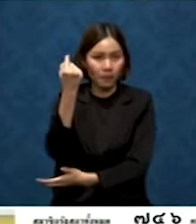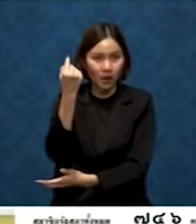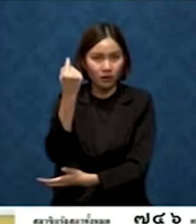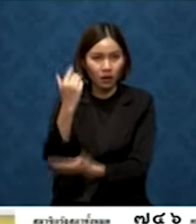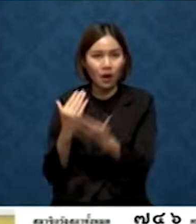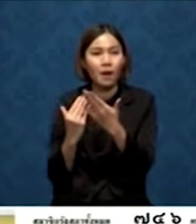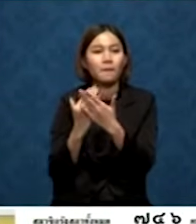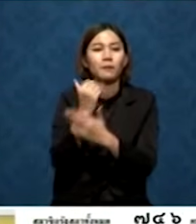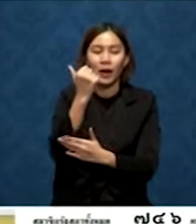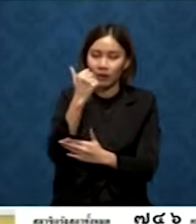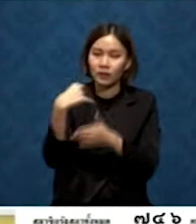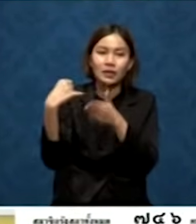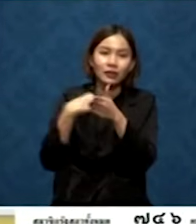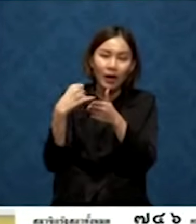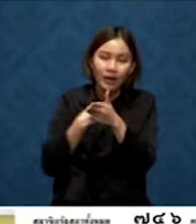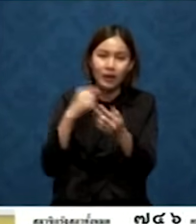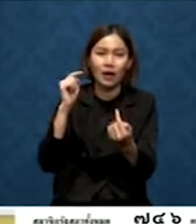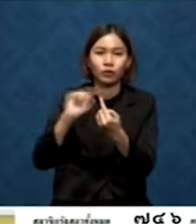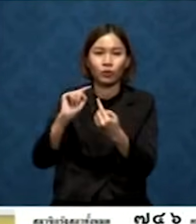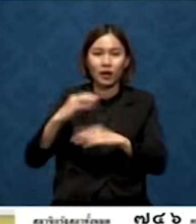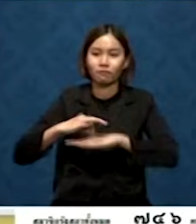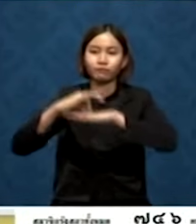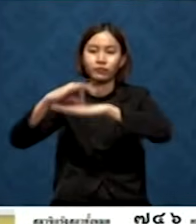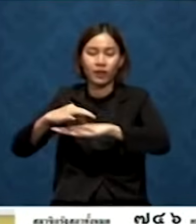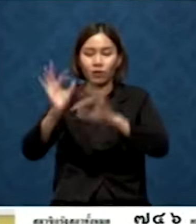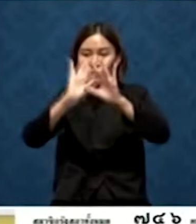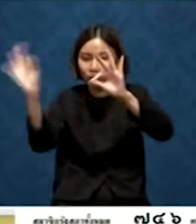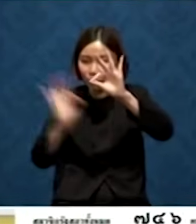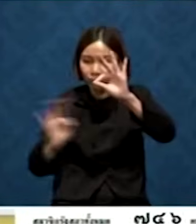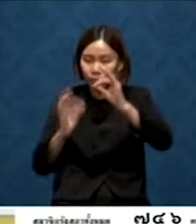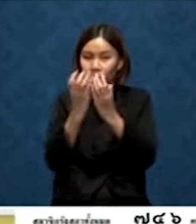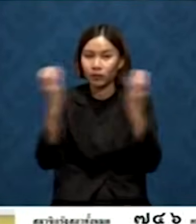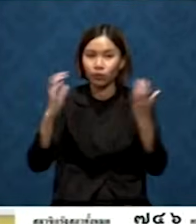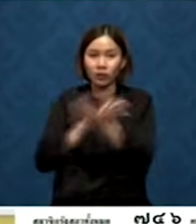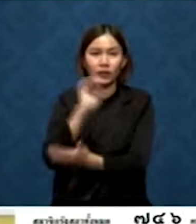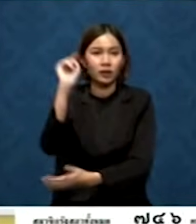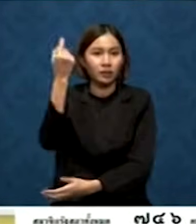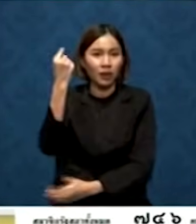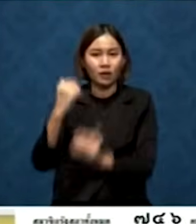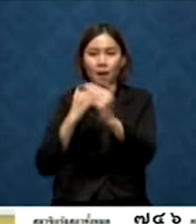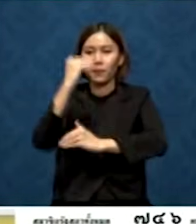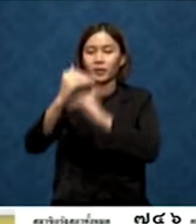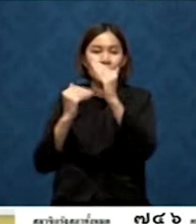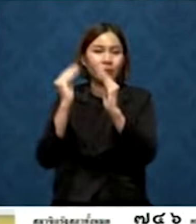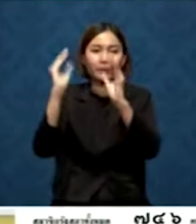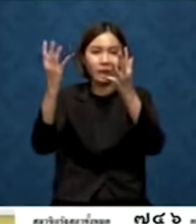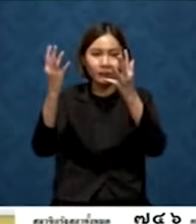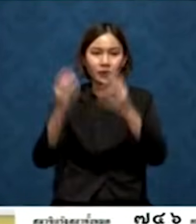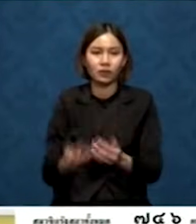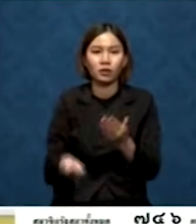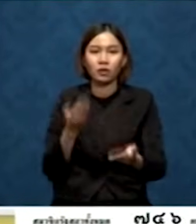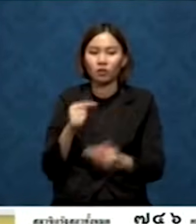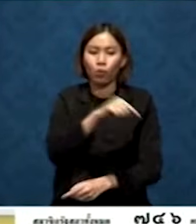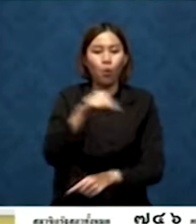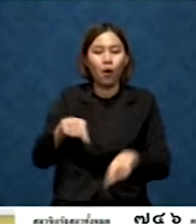ประสบความสำเร็จได้ไม่ยากครับในการล็อคสเต็กเนื้อหาของรัฐธรรมนูญฉบับใหม่ให้ไม่มีความก้าวหน้าขึ้นกว่าเดิมหรือไม่มีความแตกต่าง